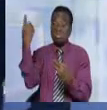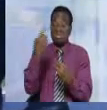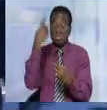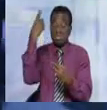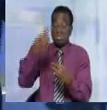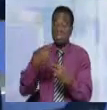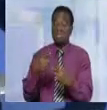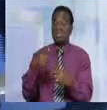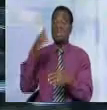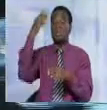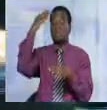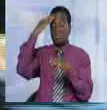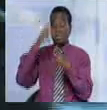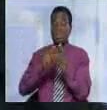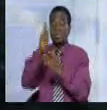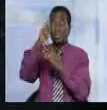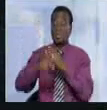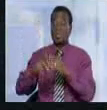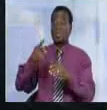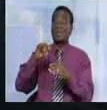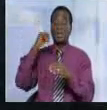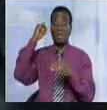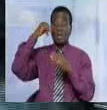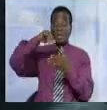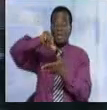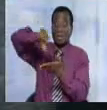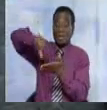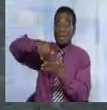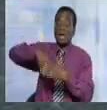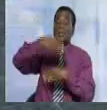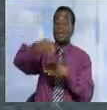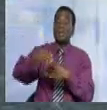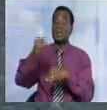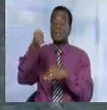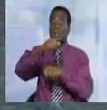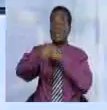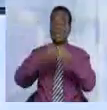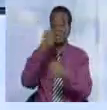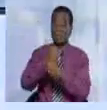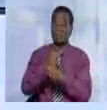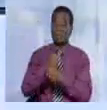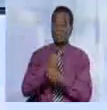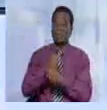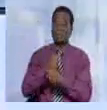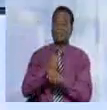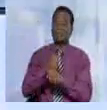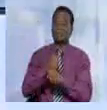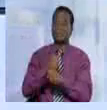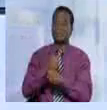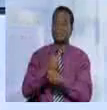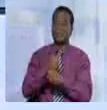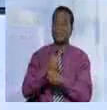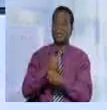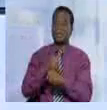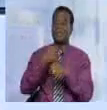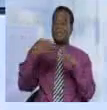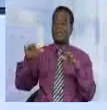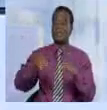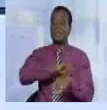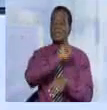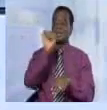d'étape sur le programme nucléaire iranien après 10 années de vaines tentatives. Et c'est la